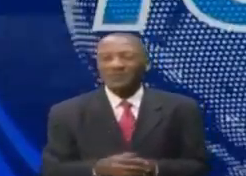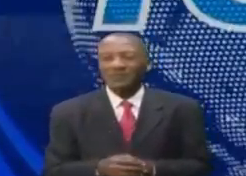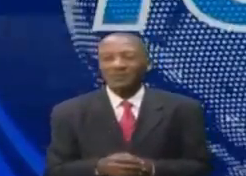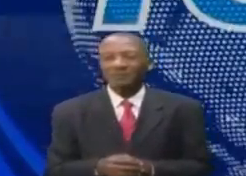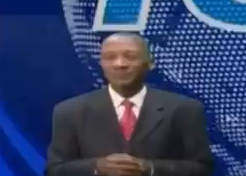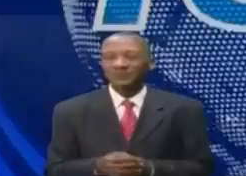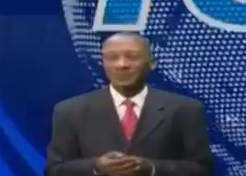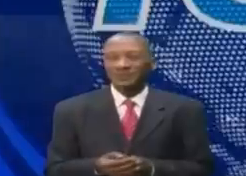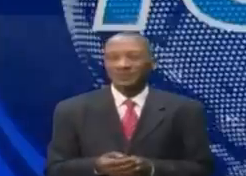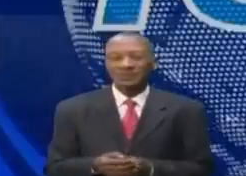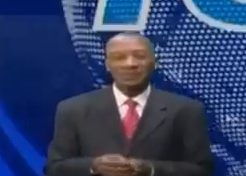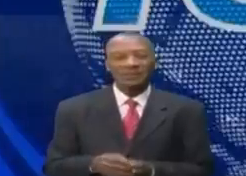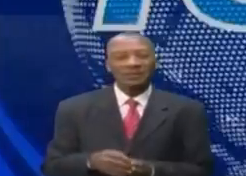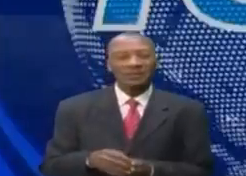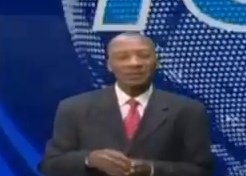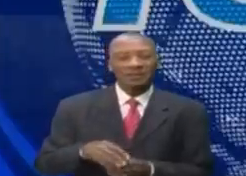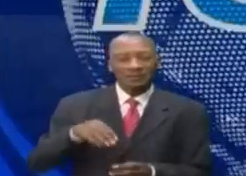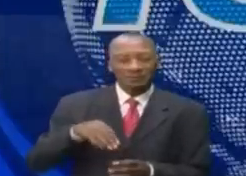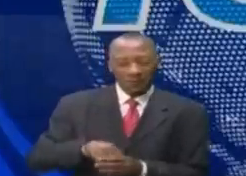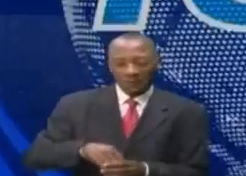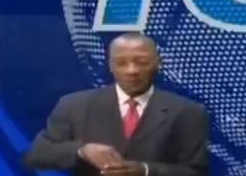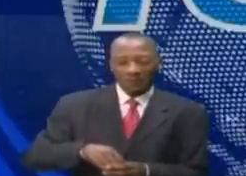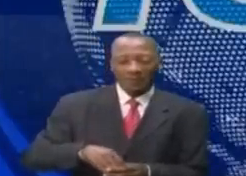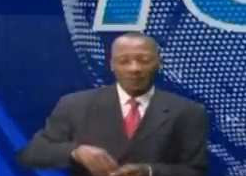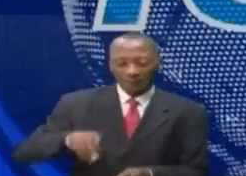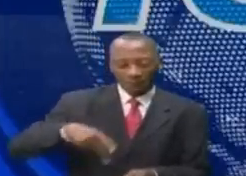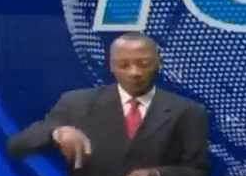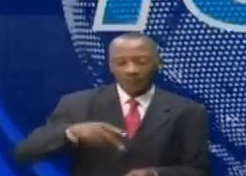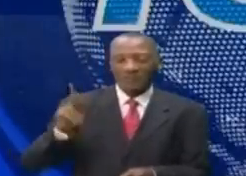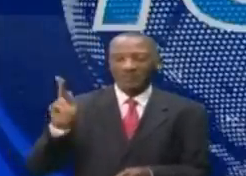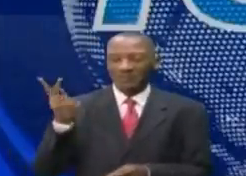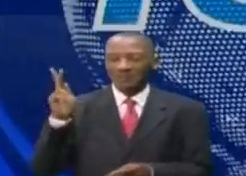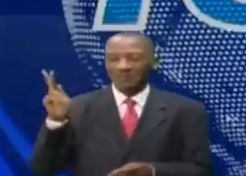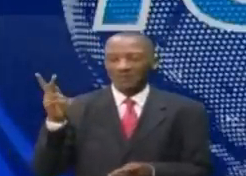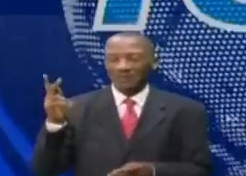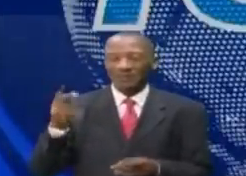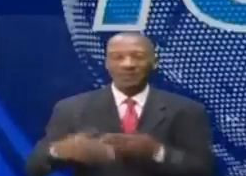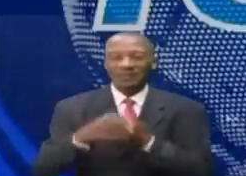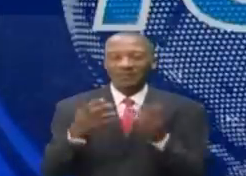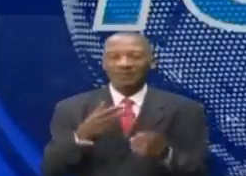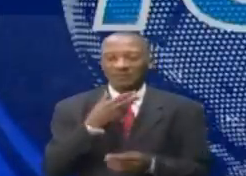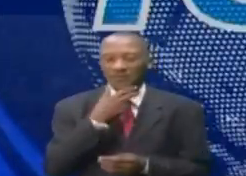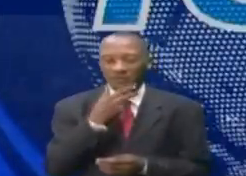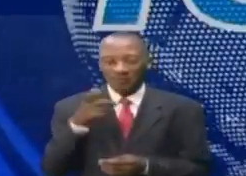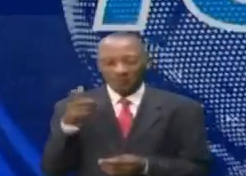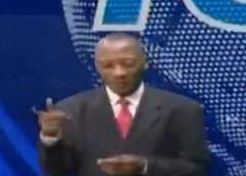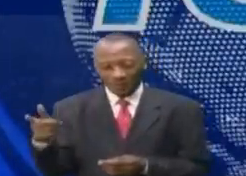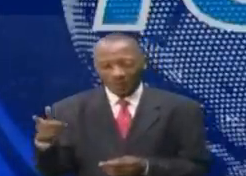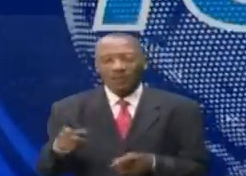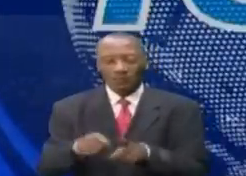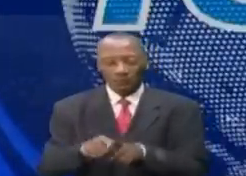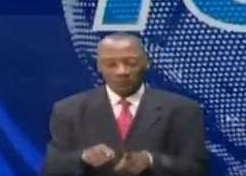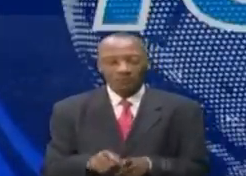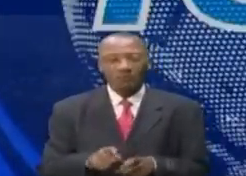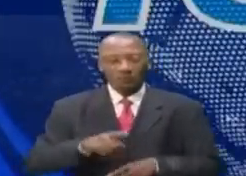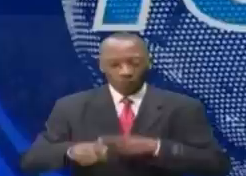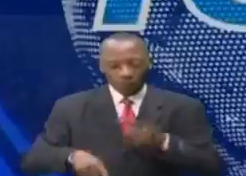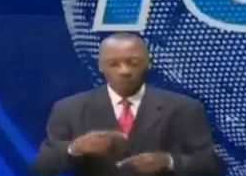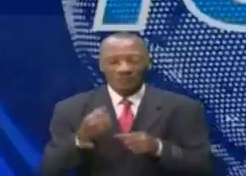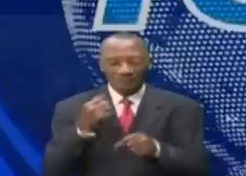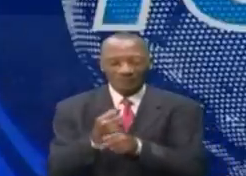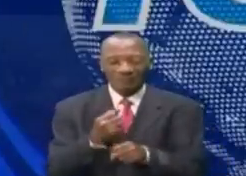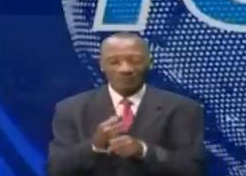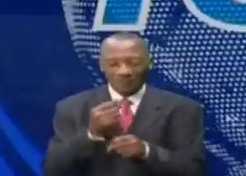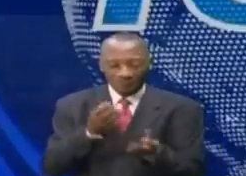Lumumba, principale artère de Chikapa dans le Kassai, sauvé de justesse par le travaux de lutte anti-érosive.